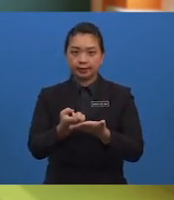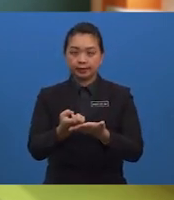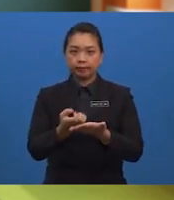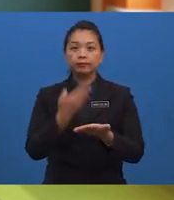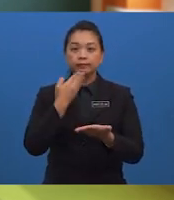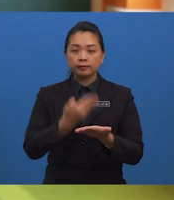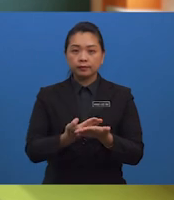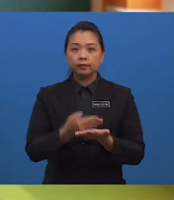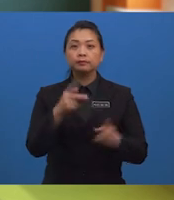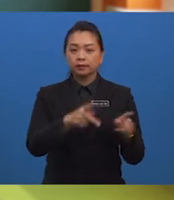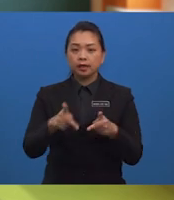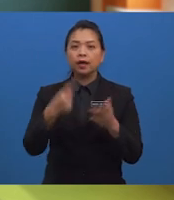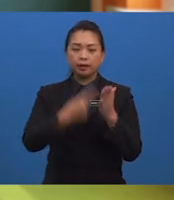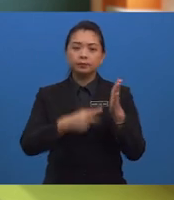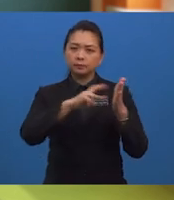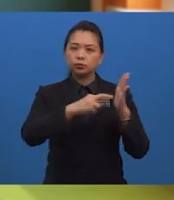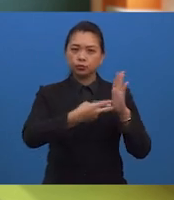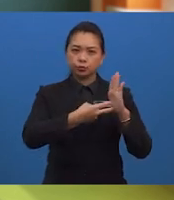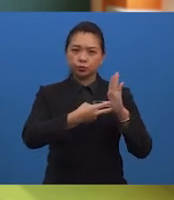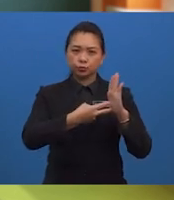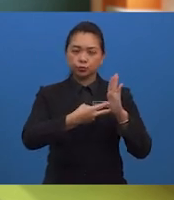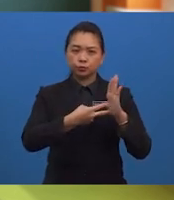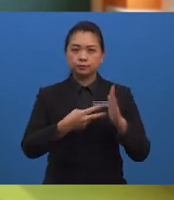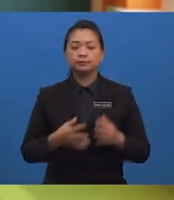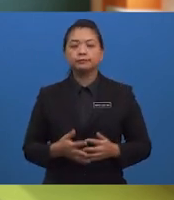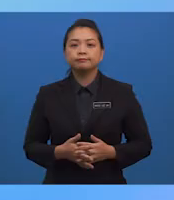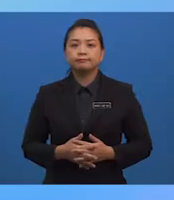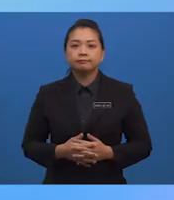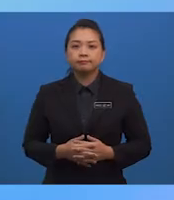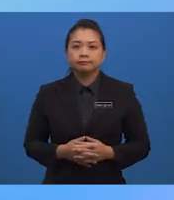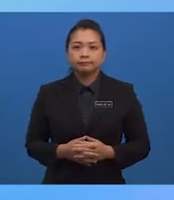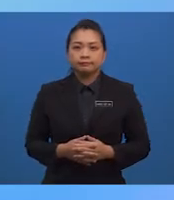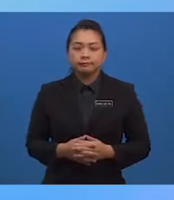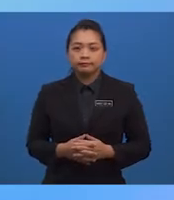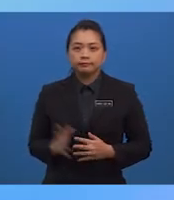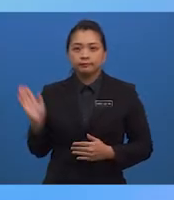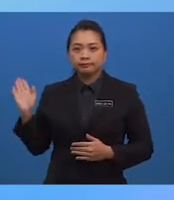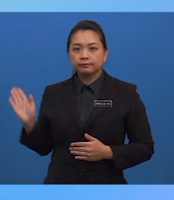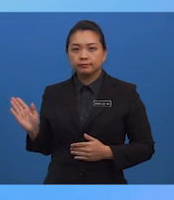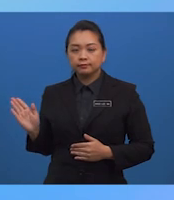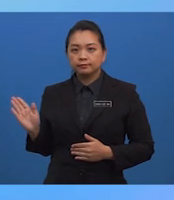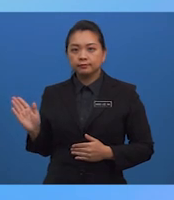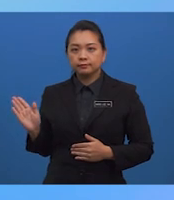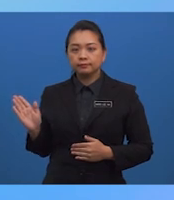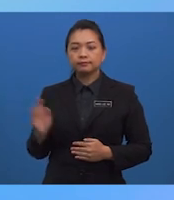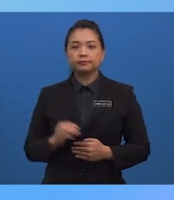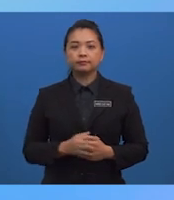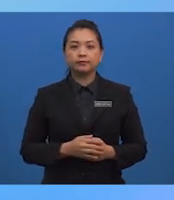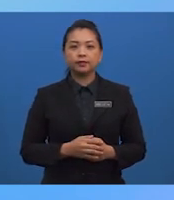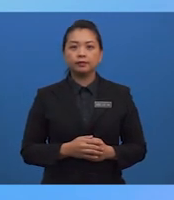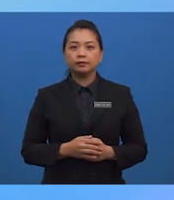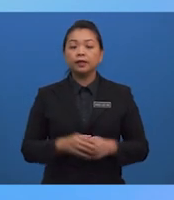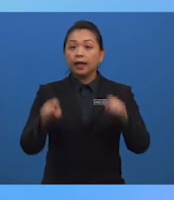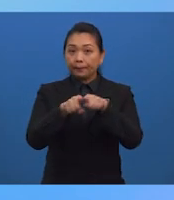Baik pelajar, apakah yang dimaksudkan dengan globalisasi ekonomi? Globalisasi ekonomi ini bermaksud